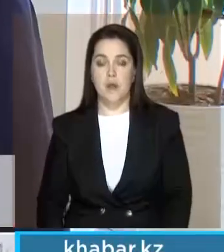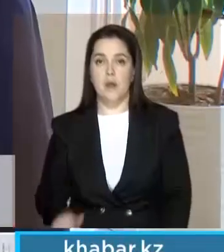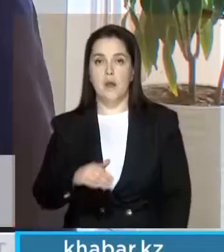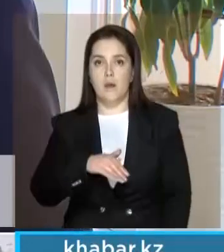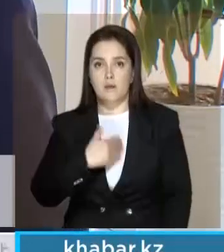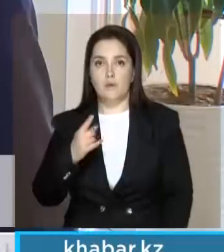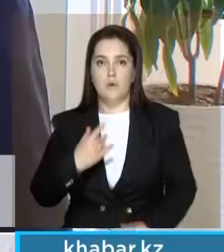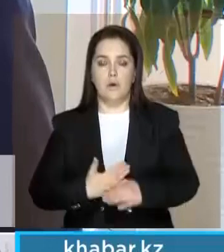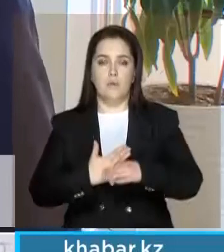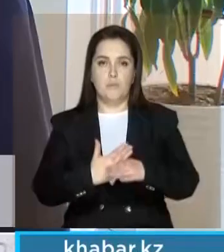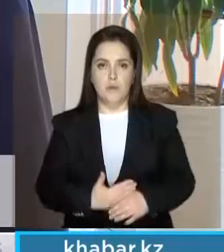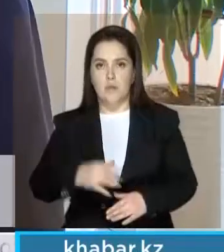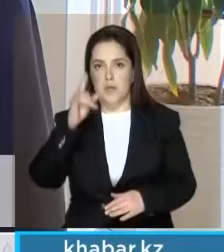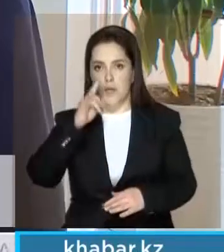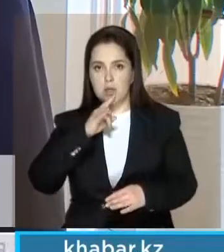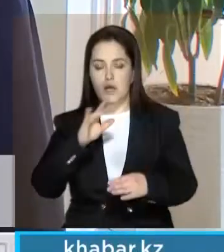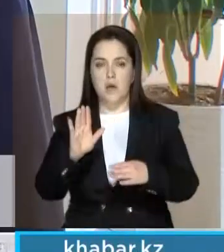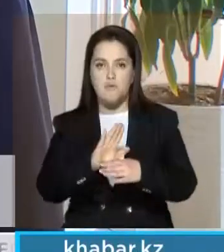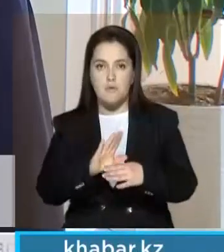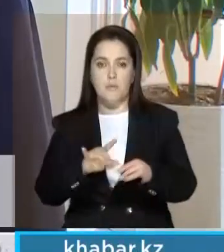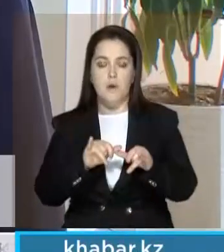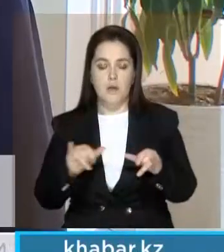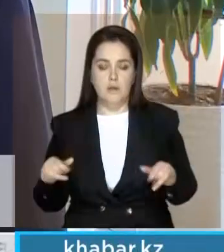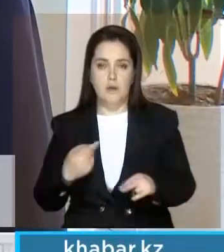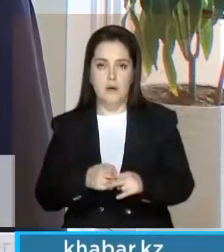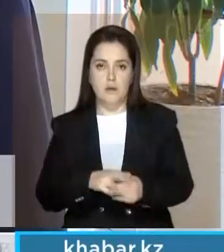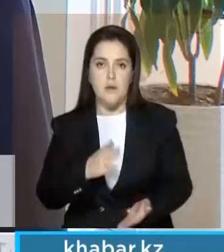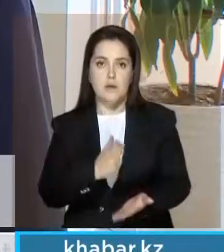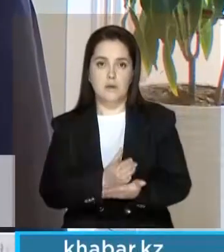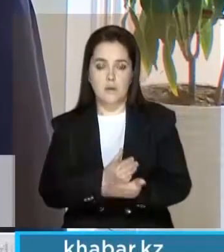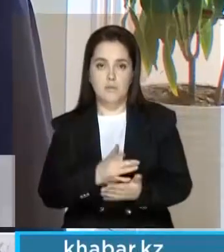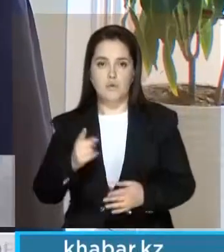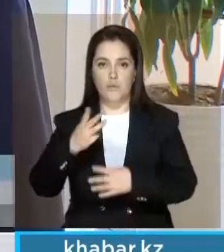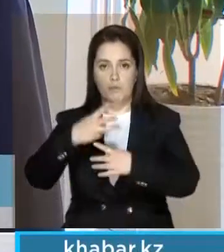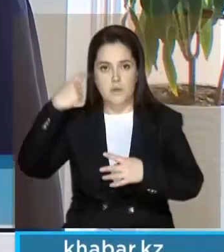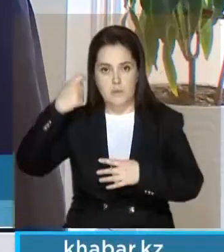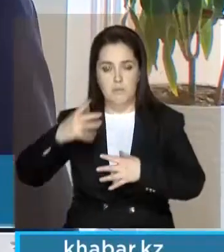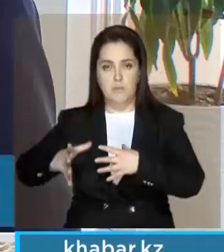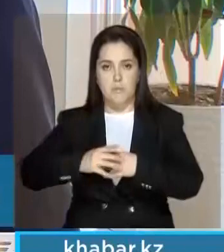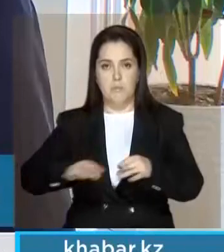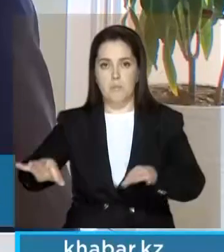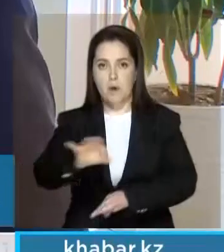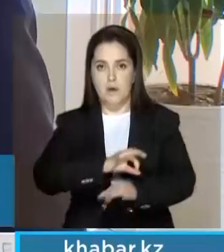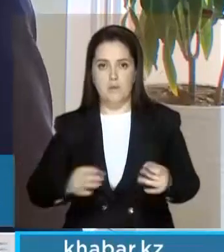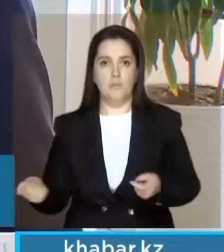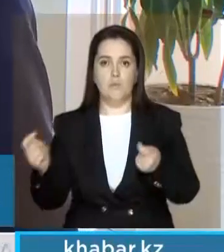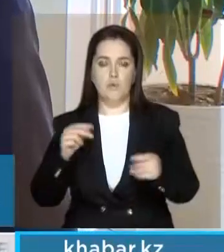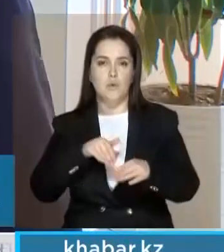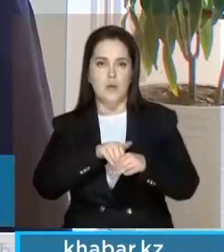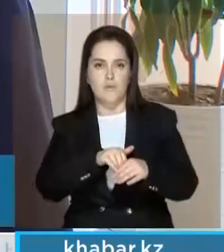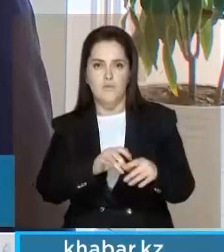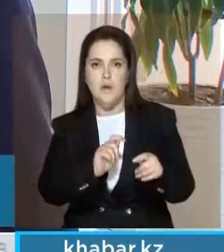казах фильму развиваться в этом направлении снимать совместные проекты привозить сюда инвесторов привозить